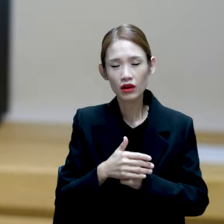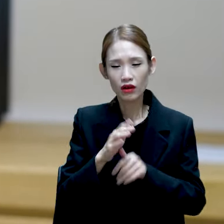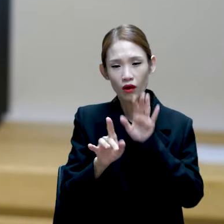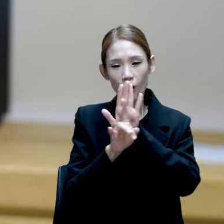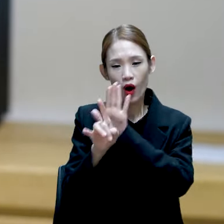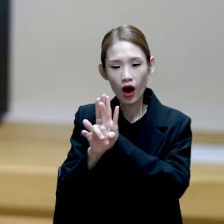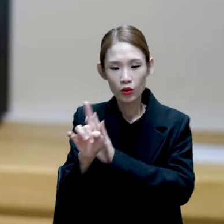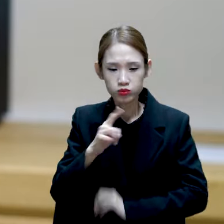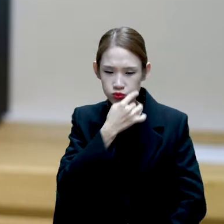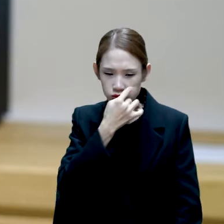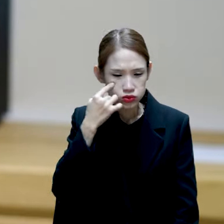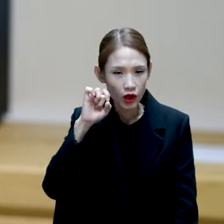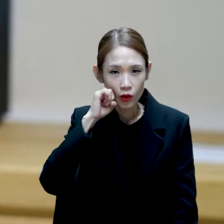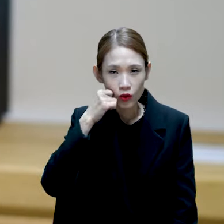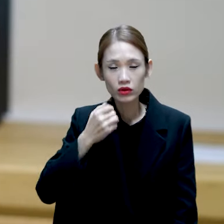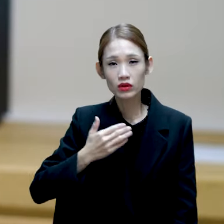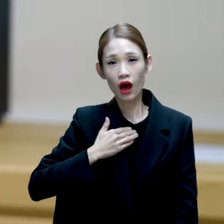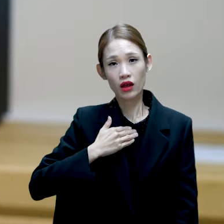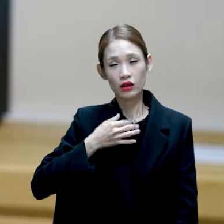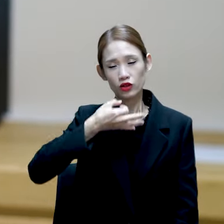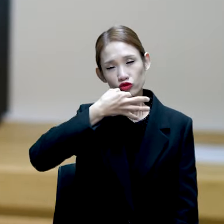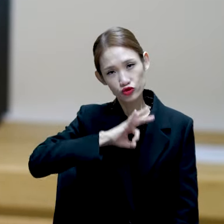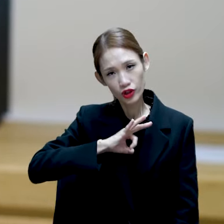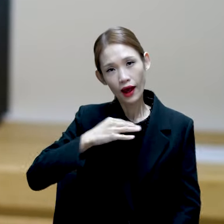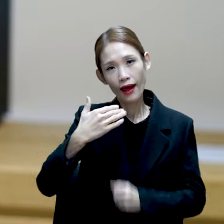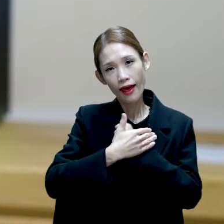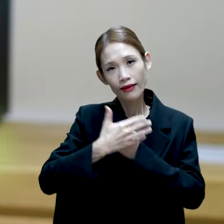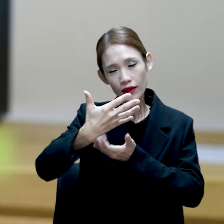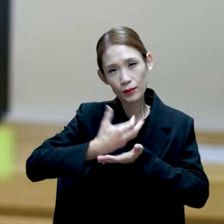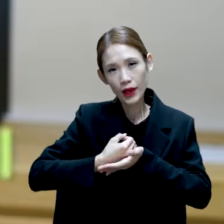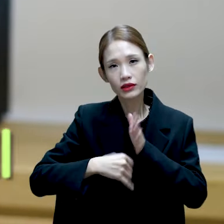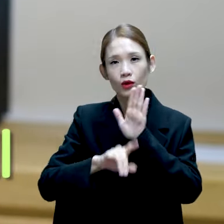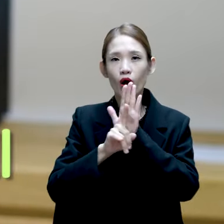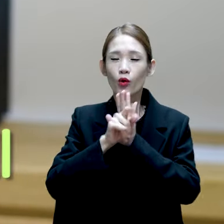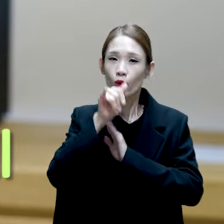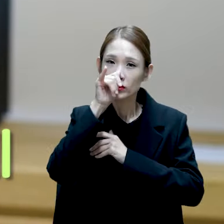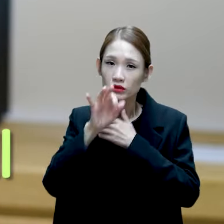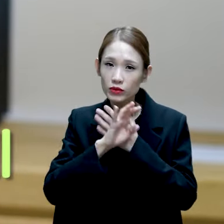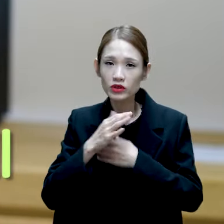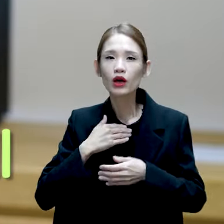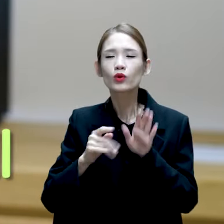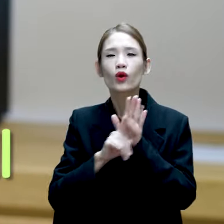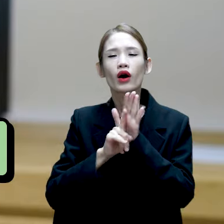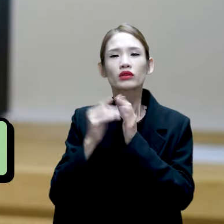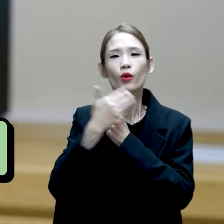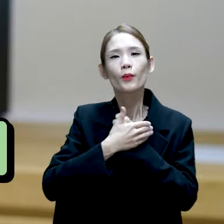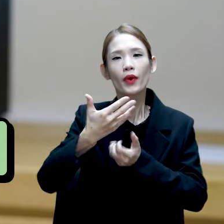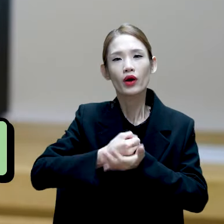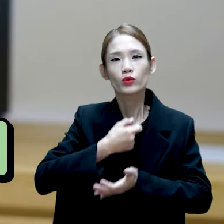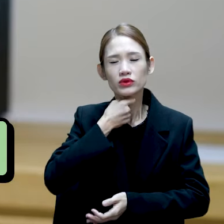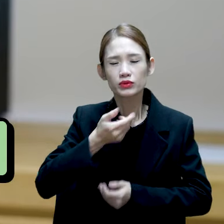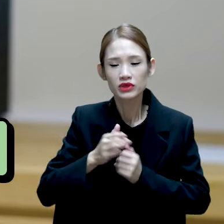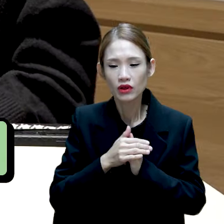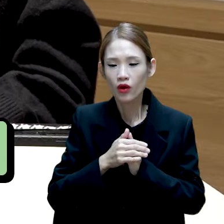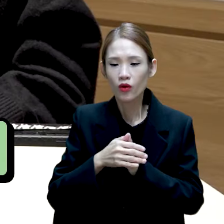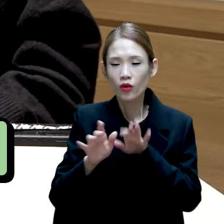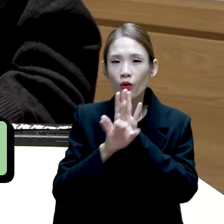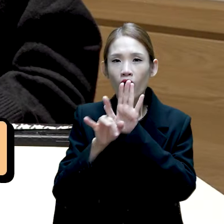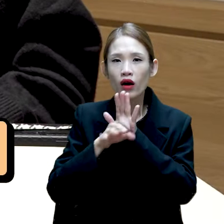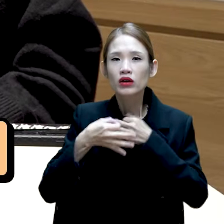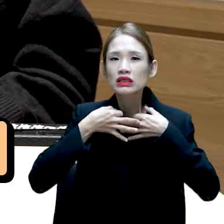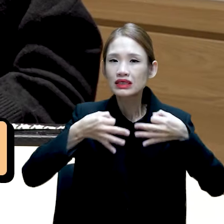뭔지도 확인이 안 되고, 나에게 유익한 혜택 정보라면은 나도 그 광고의 혜택을 받고 싶은데 그 광고를 안 읽어주고